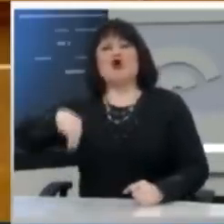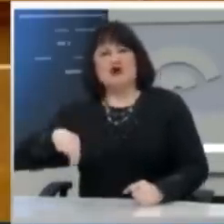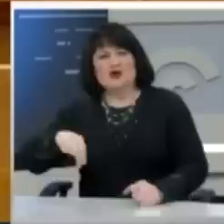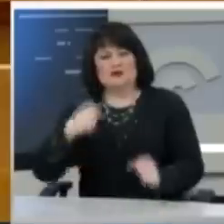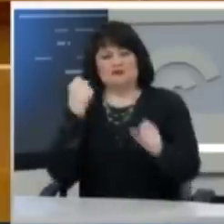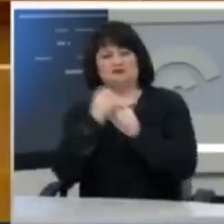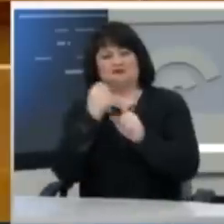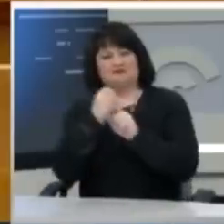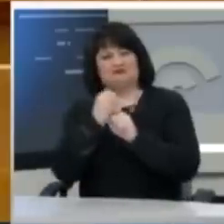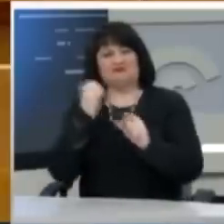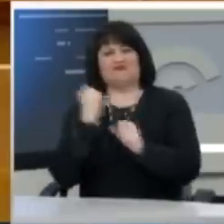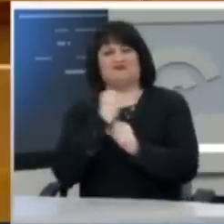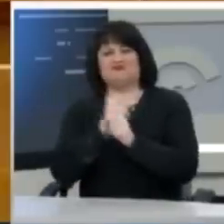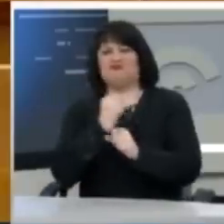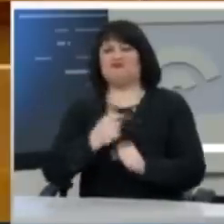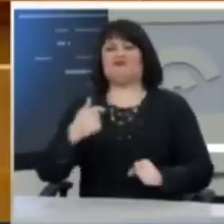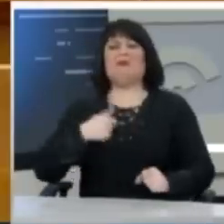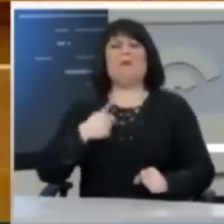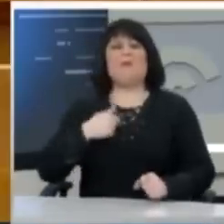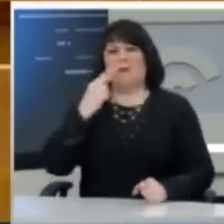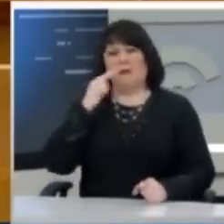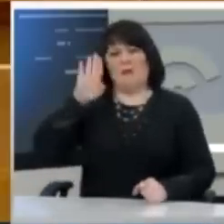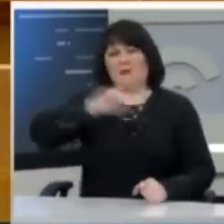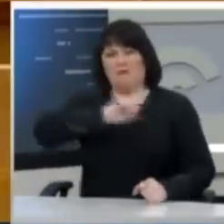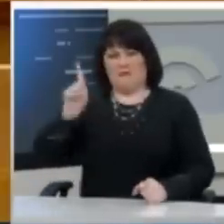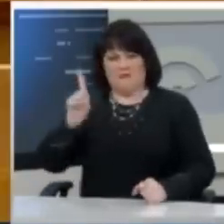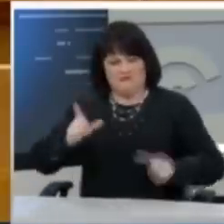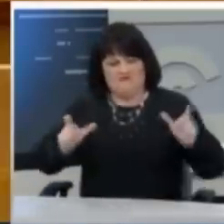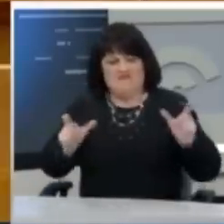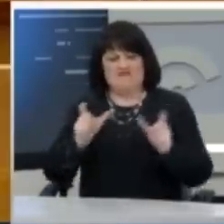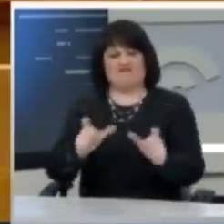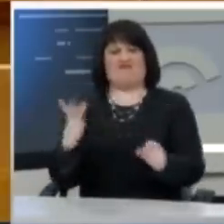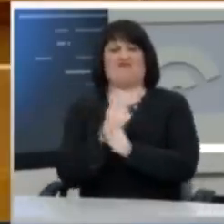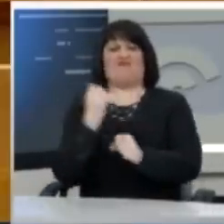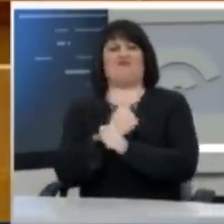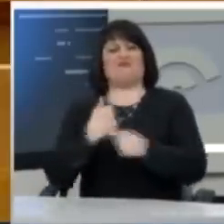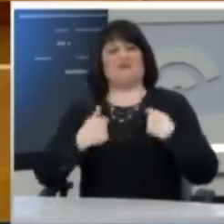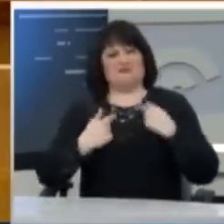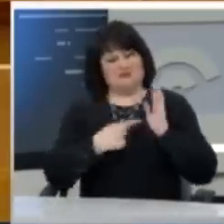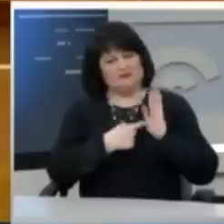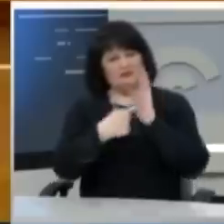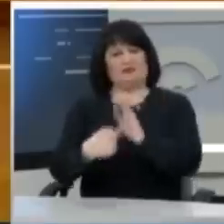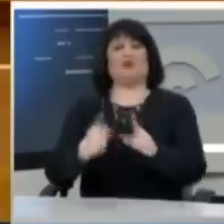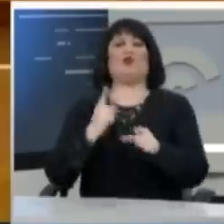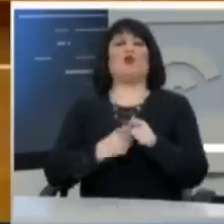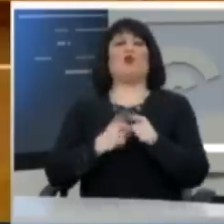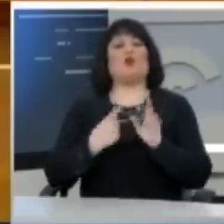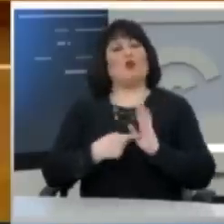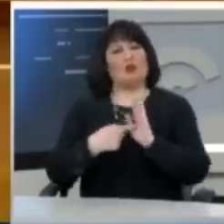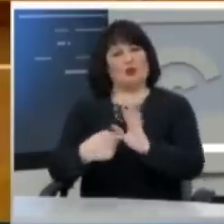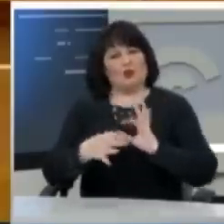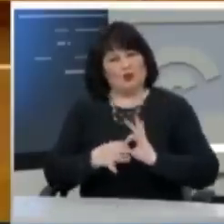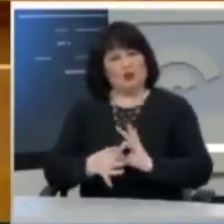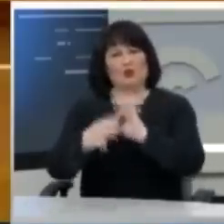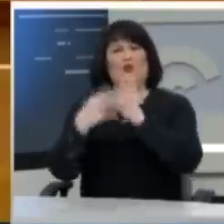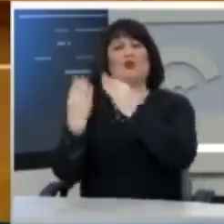νικηφόρα ενάντια στις φασιστικές ορδές, ανέδειξε διαχρονικά και συνεχίζει να αναδεικνύει